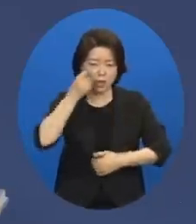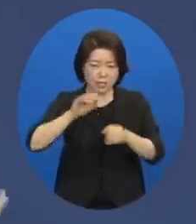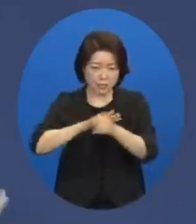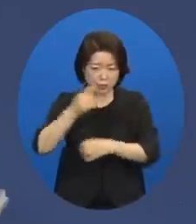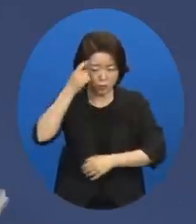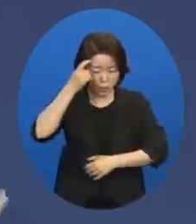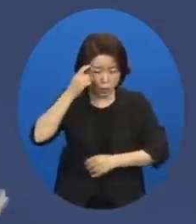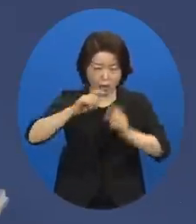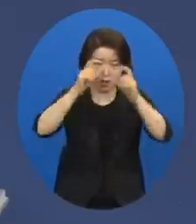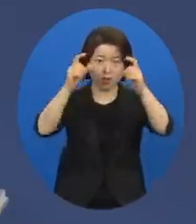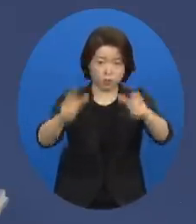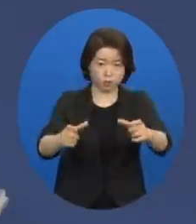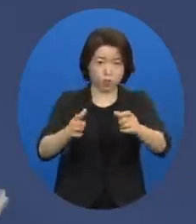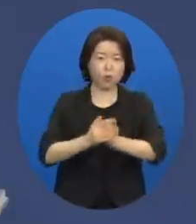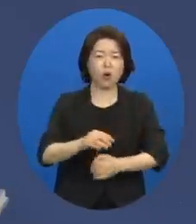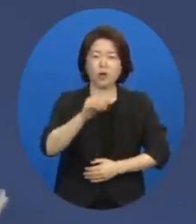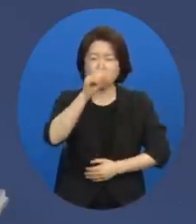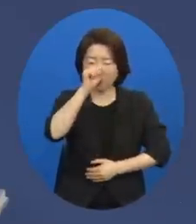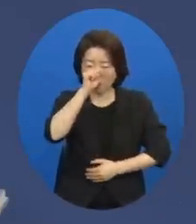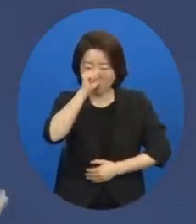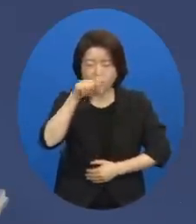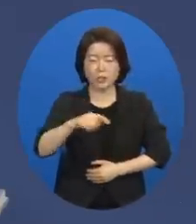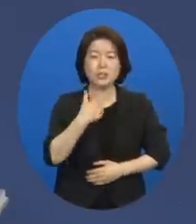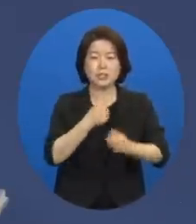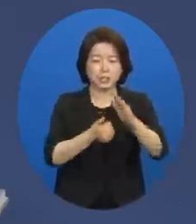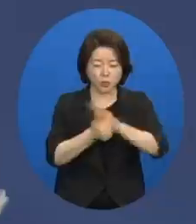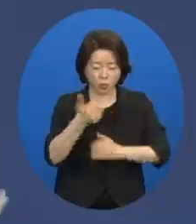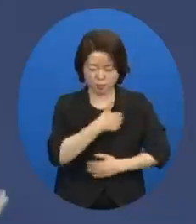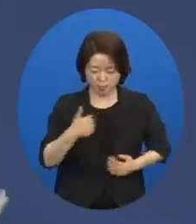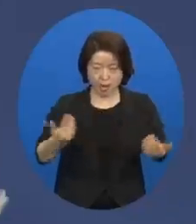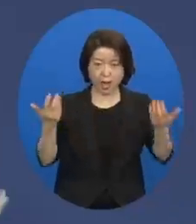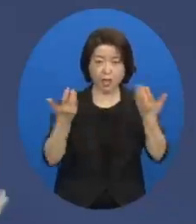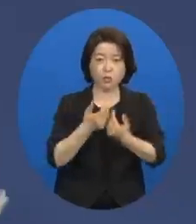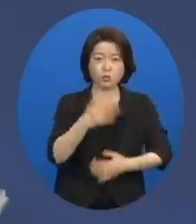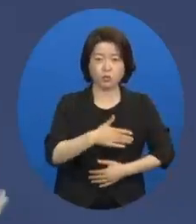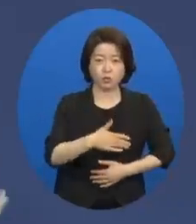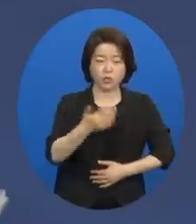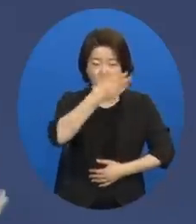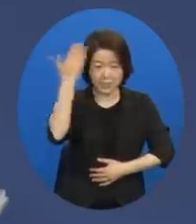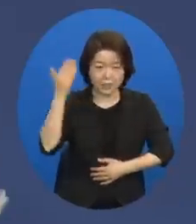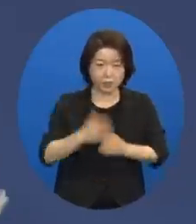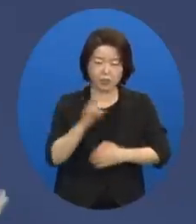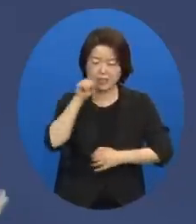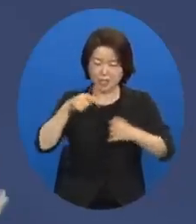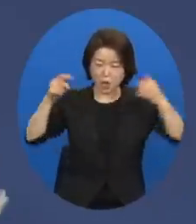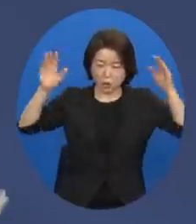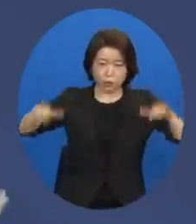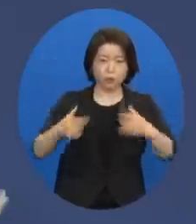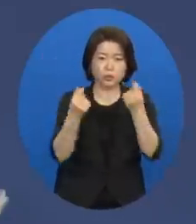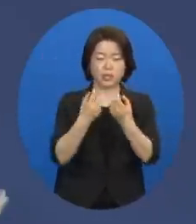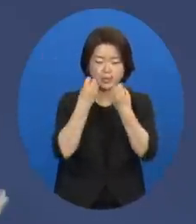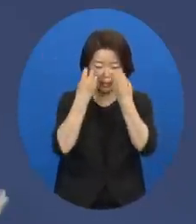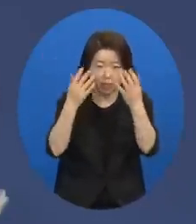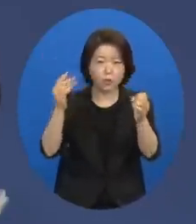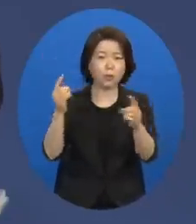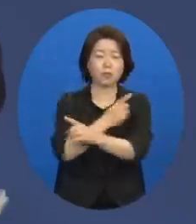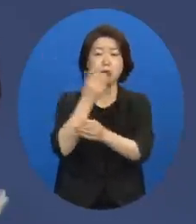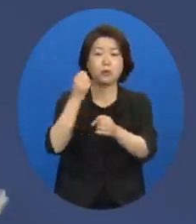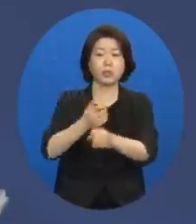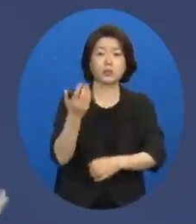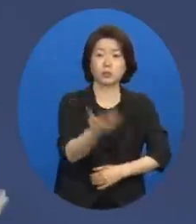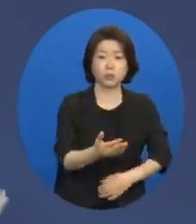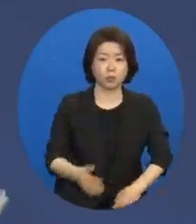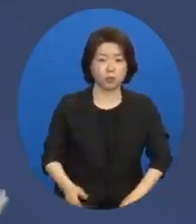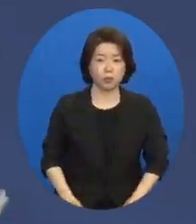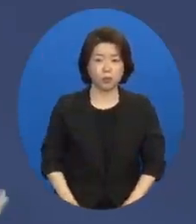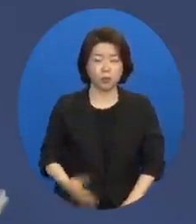씌우시며 좋은 것으로 내 소원을 만족케 하사 내 청춘을 독수리같이 새롭게 하시는도다. 여러분